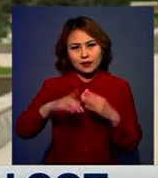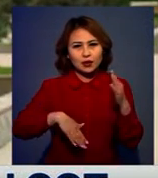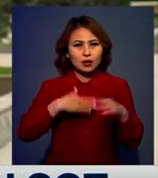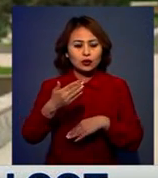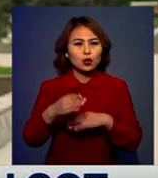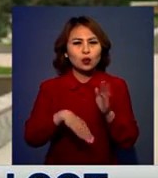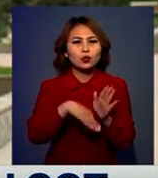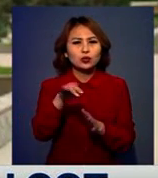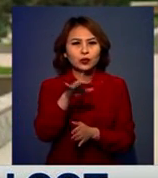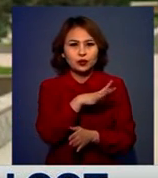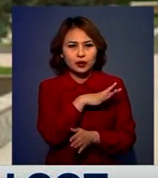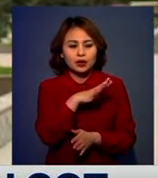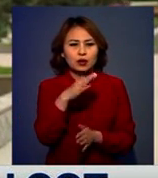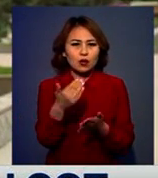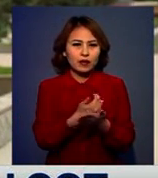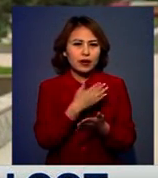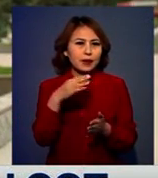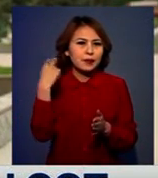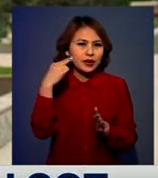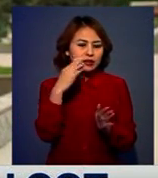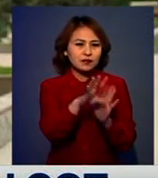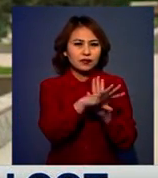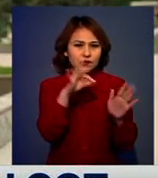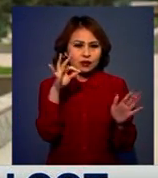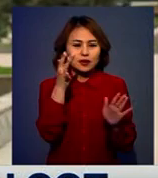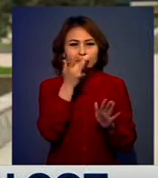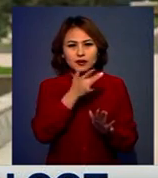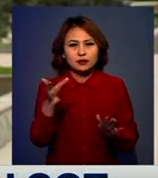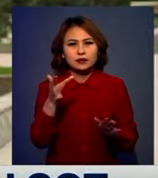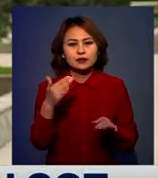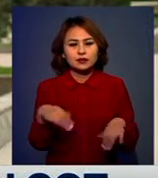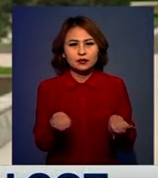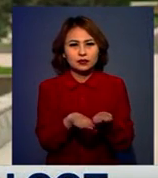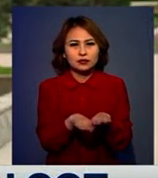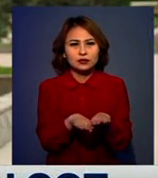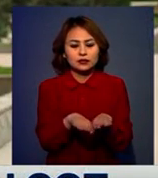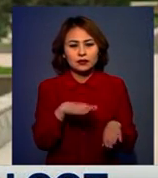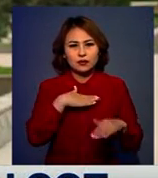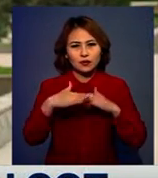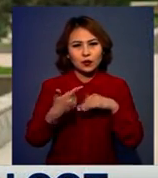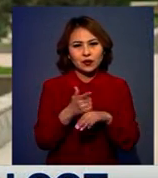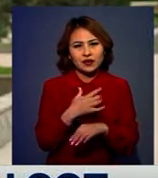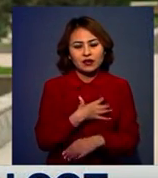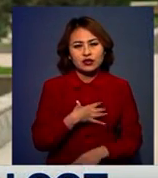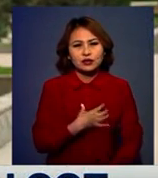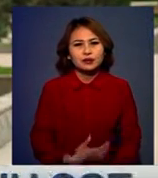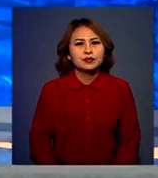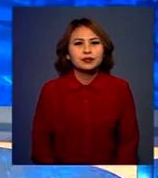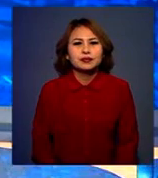толқынға өтуі, жаңа президенттің болуы, жаңа саяси жүйенің болуы бұл елім үшін маңызды шешім.